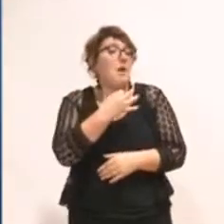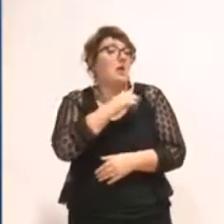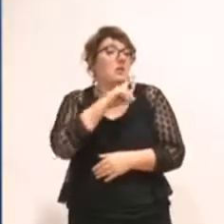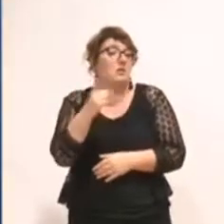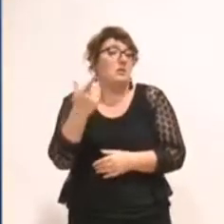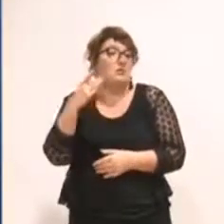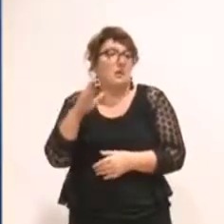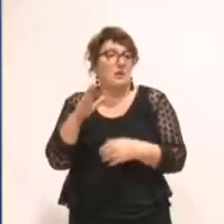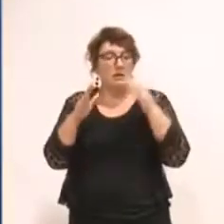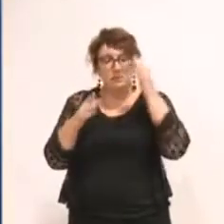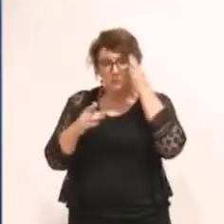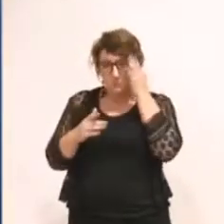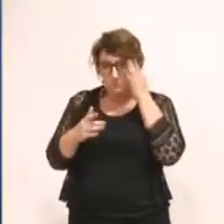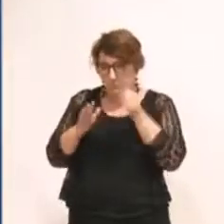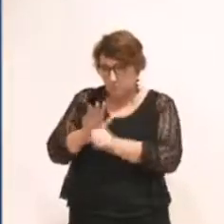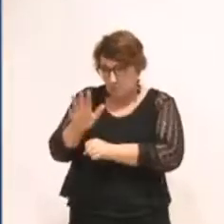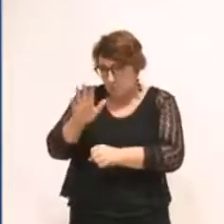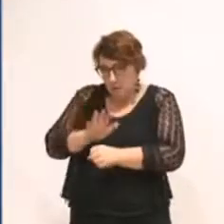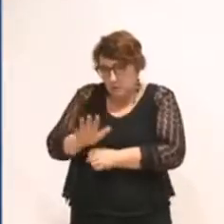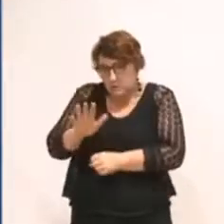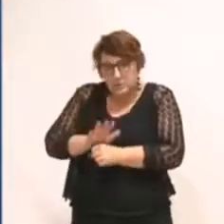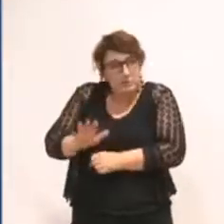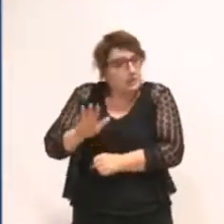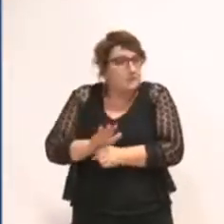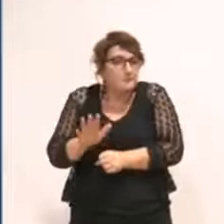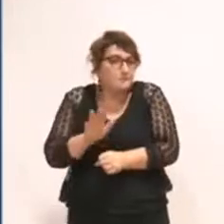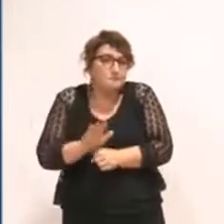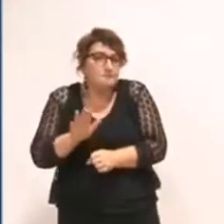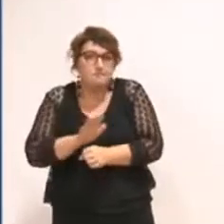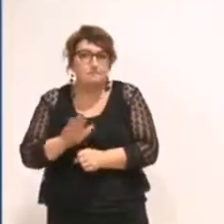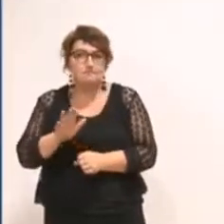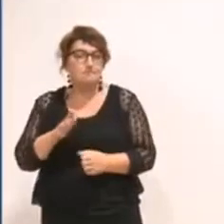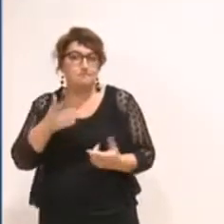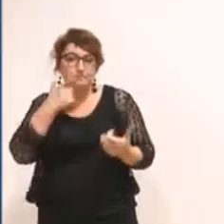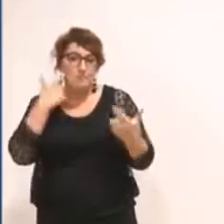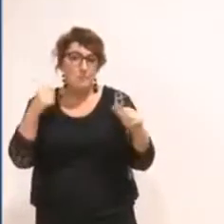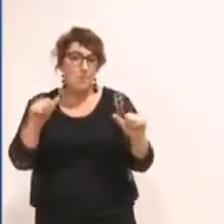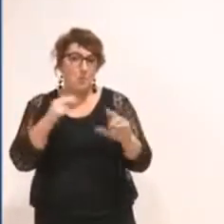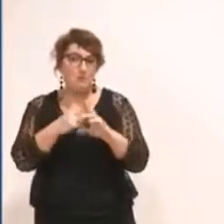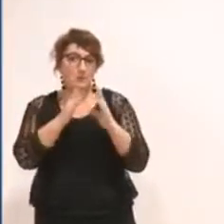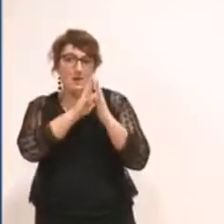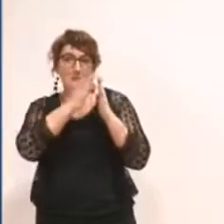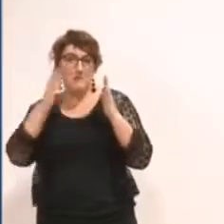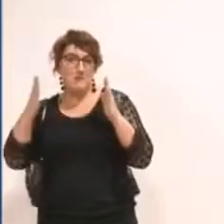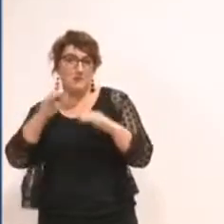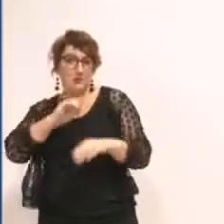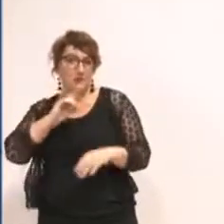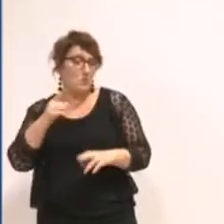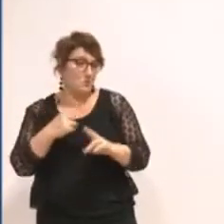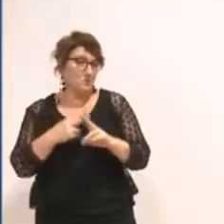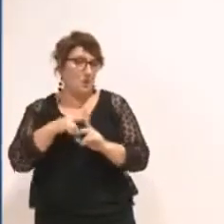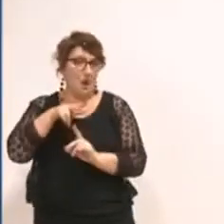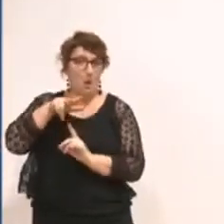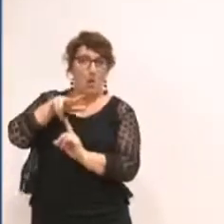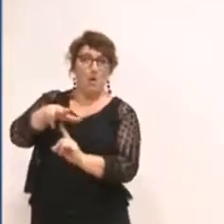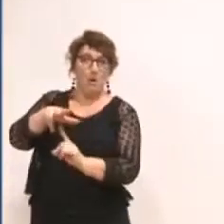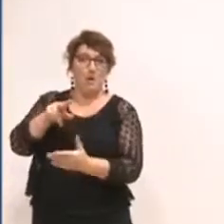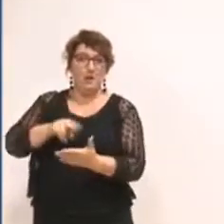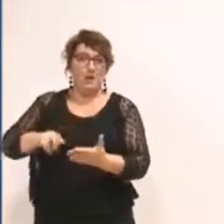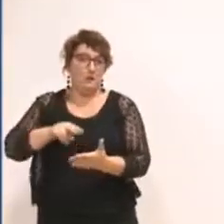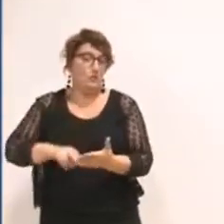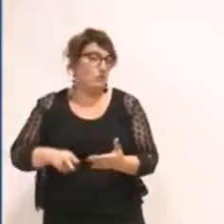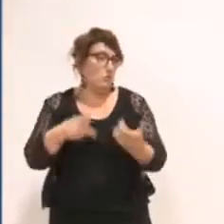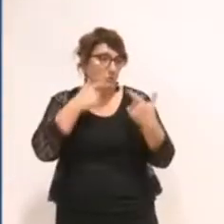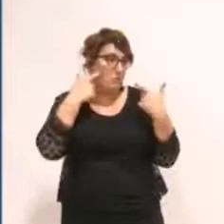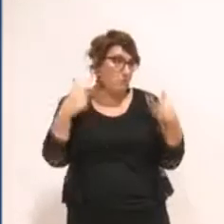sera insuffisant. Hein. C'est là qu'on voit que ce n'est plus des bibliothèques, mais ce sont des relais lecture. Hein.